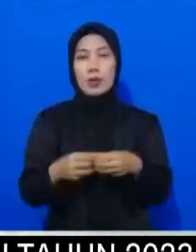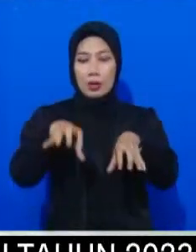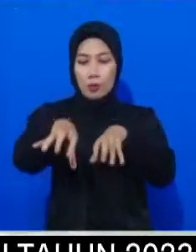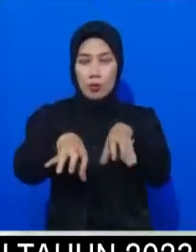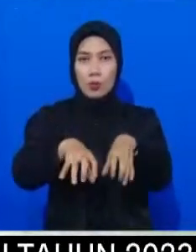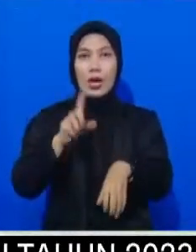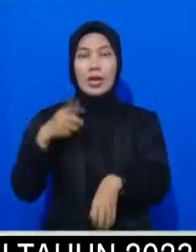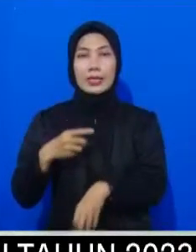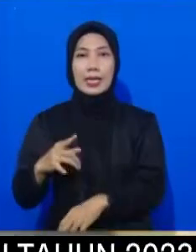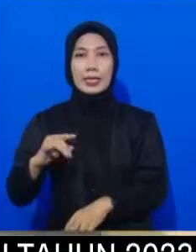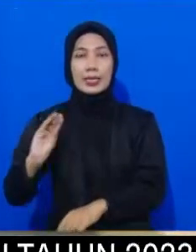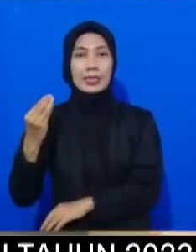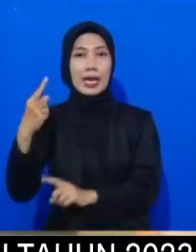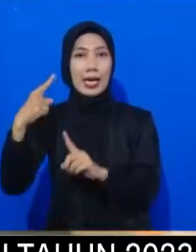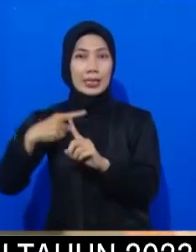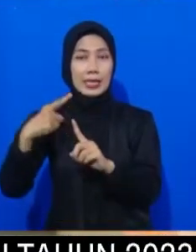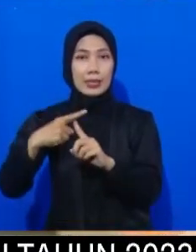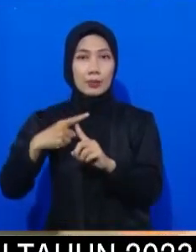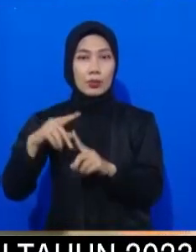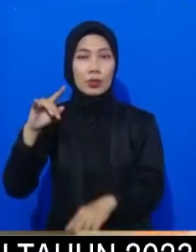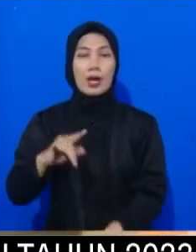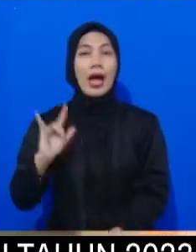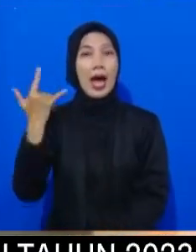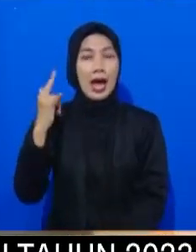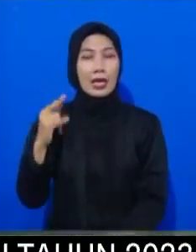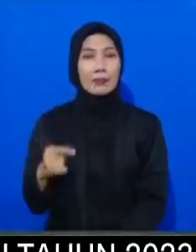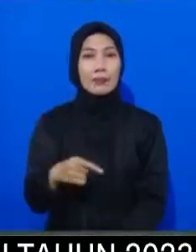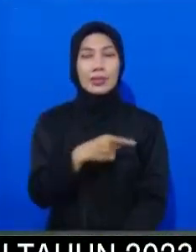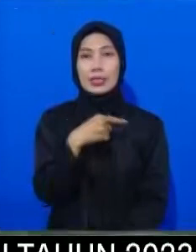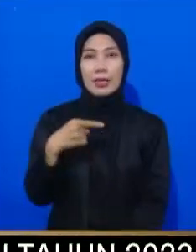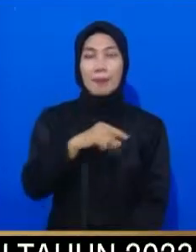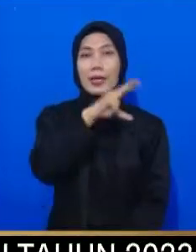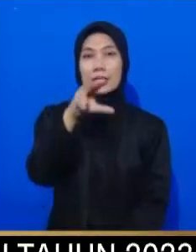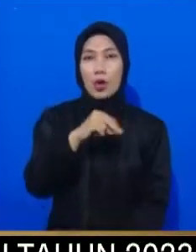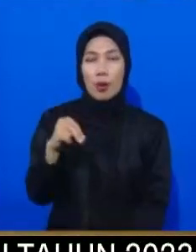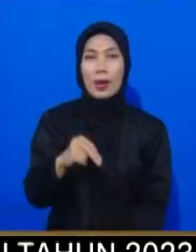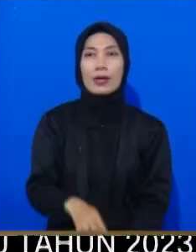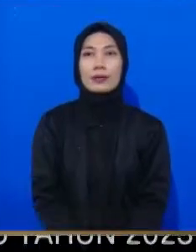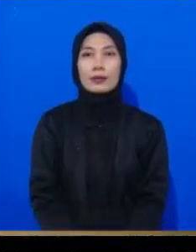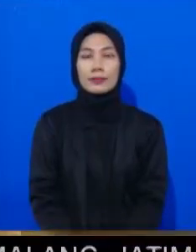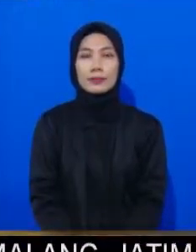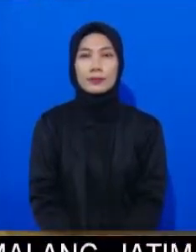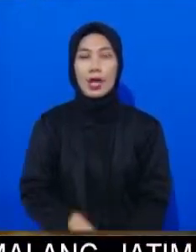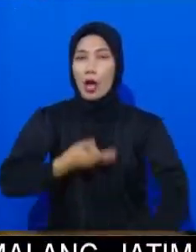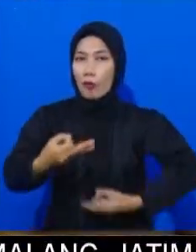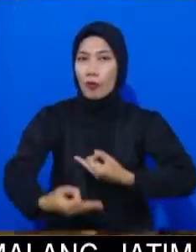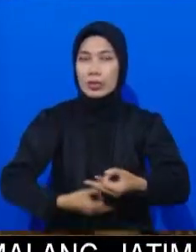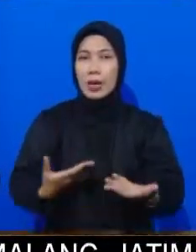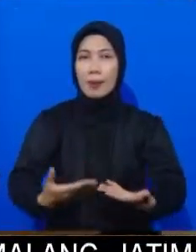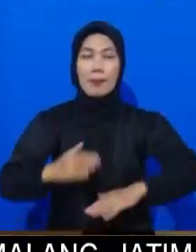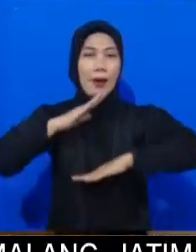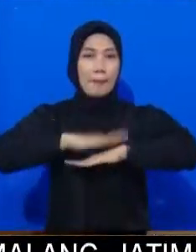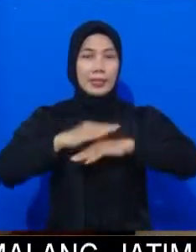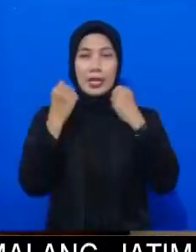Halim, Jakarta Timur hingga Stasiun Tegal Luar, Bandung, Jawa Barat. Fasilitas yang ada dalam gerbong kereta mulai dari meja,